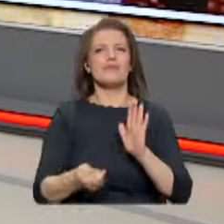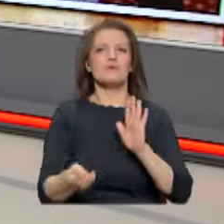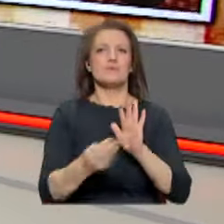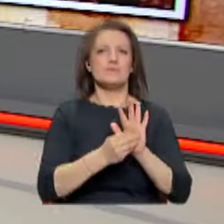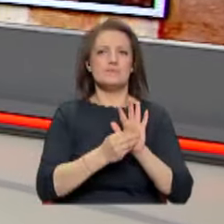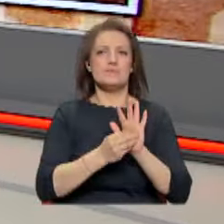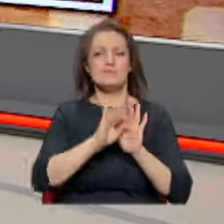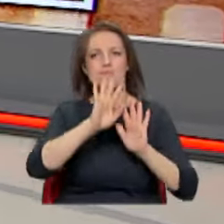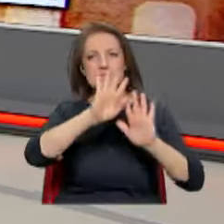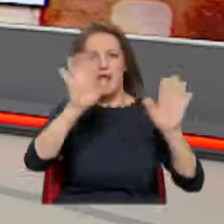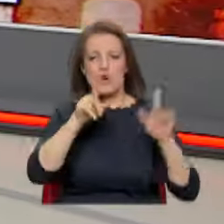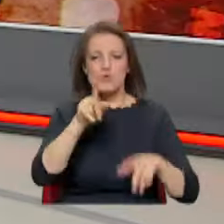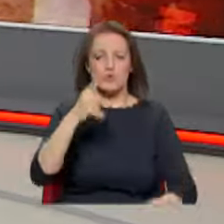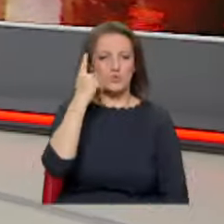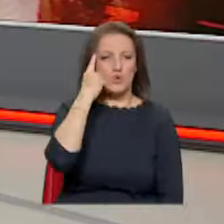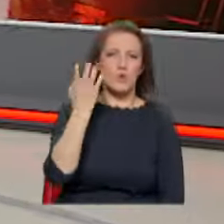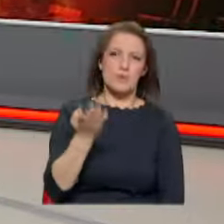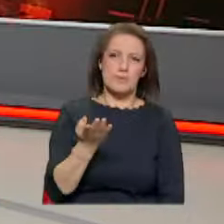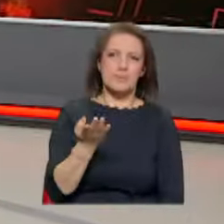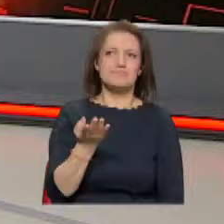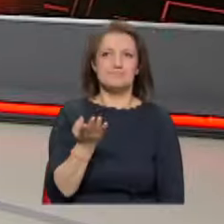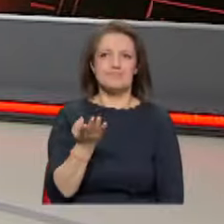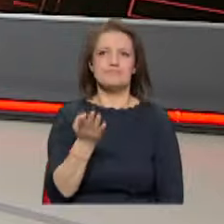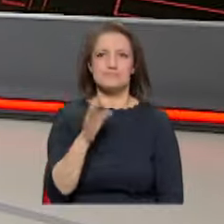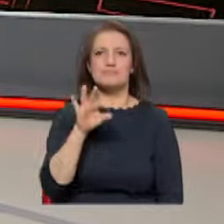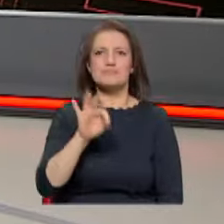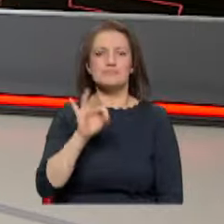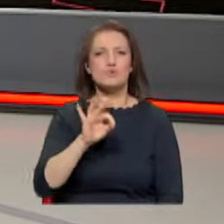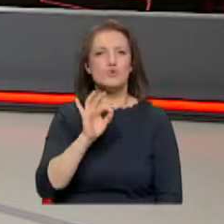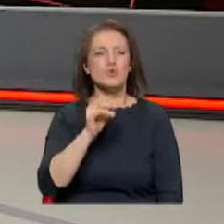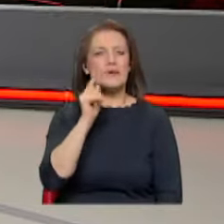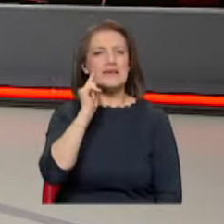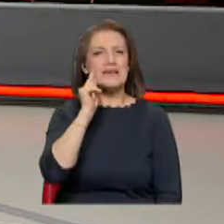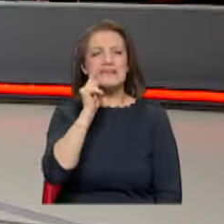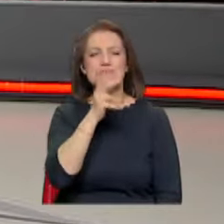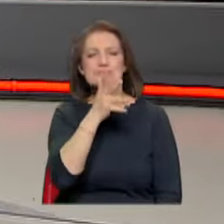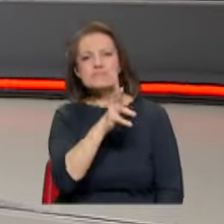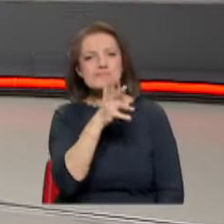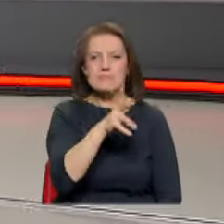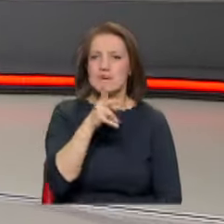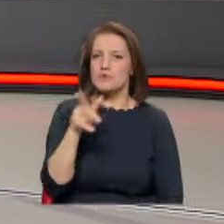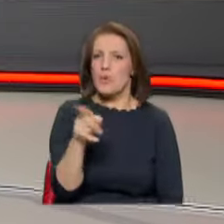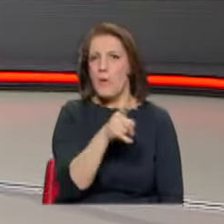Tabii herkes de şunu düşünüyor şimdi. Bu karakterlere kim benziyor?